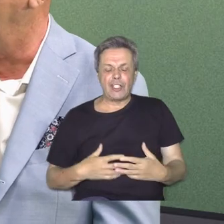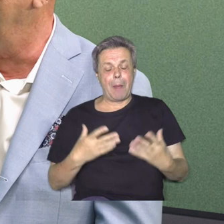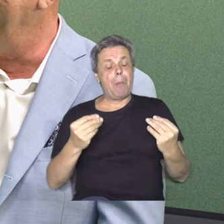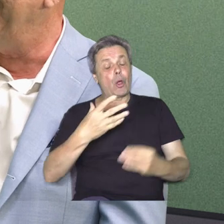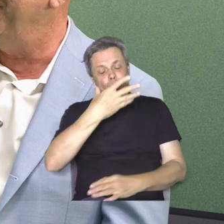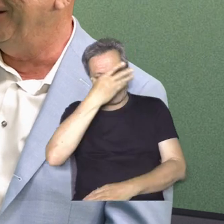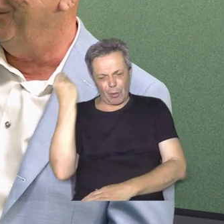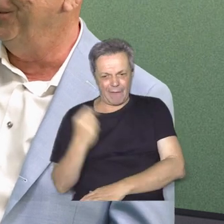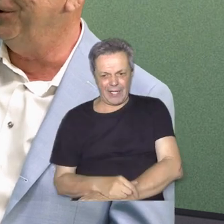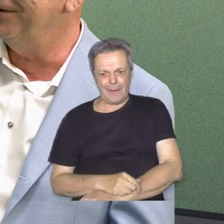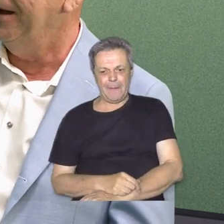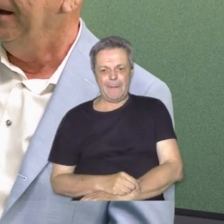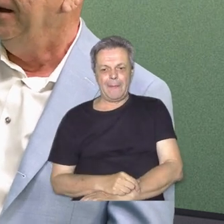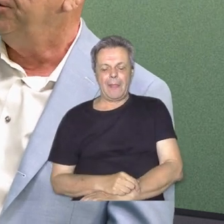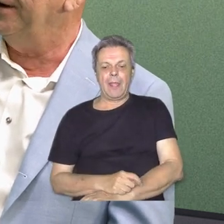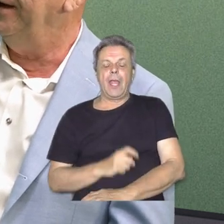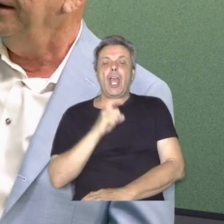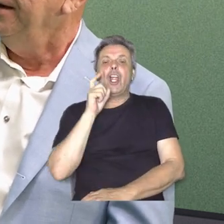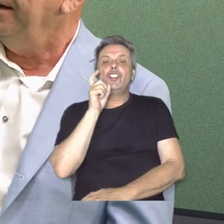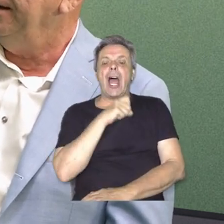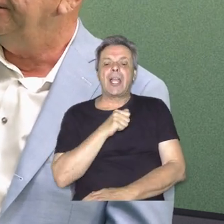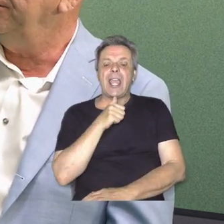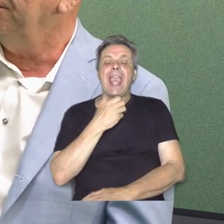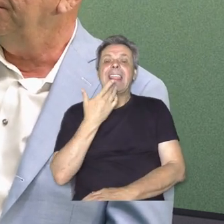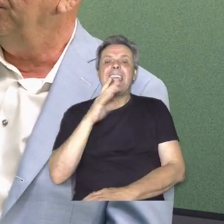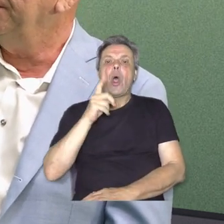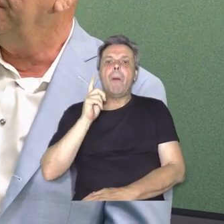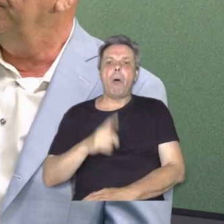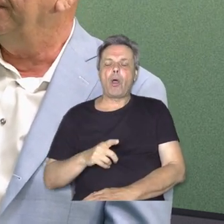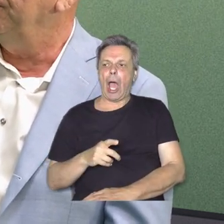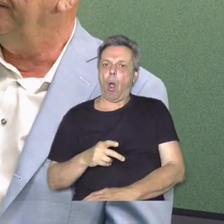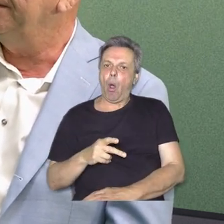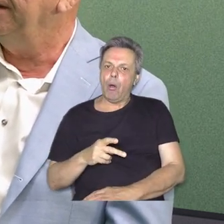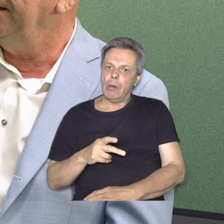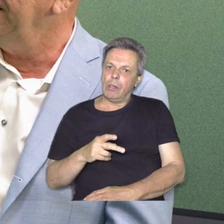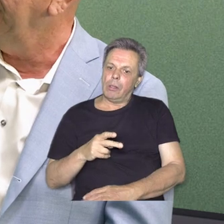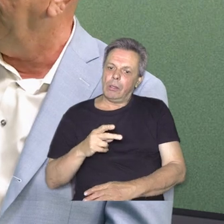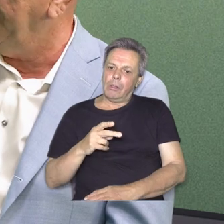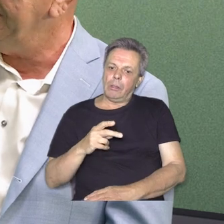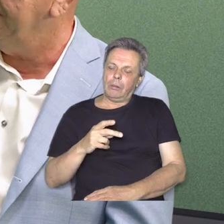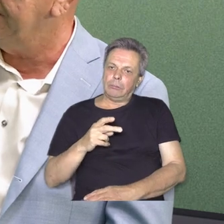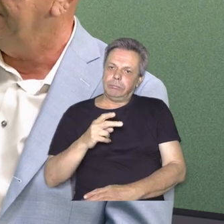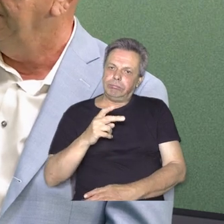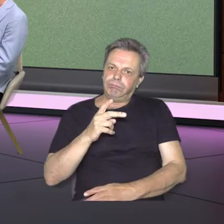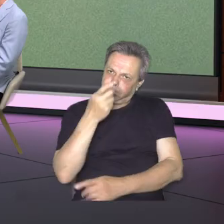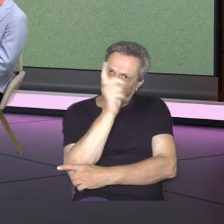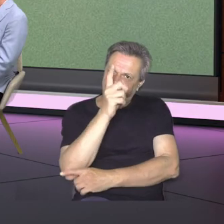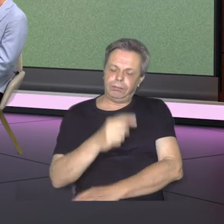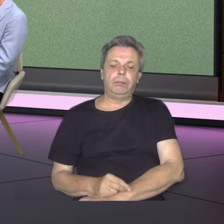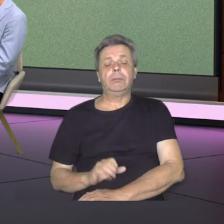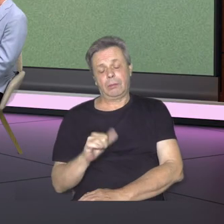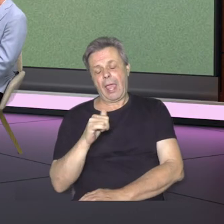mnogi zaboravili da je bila mogućnost. Čak je i Tito morao uredovati i opametiti vas. Pa